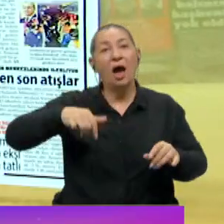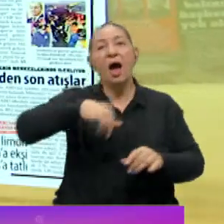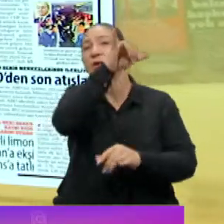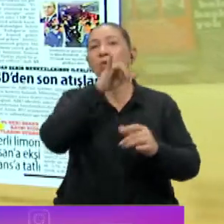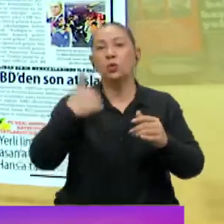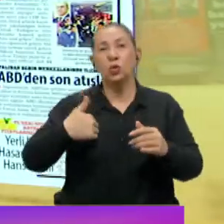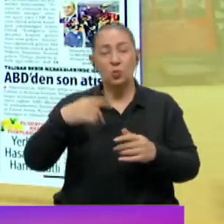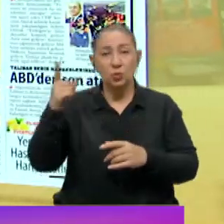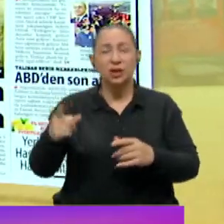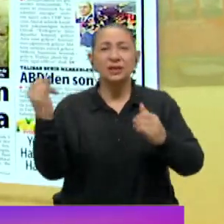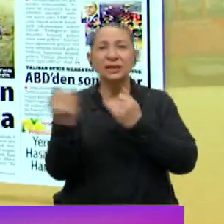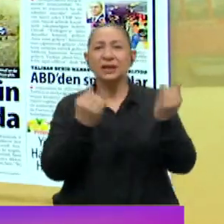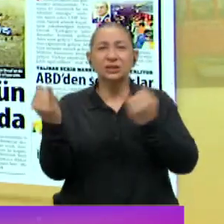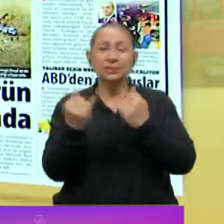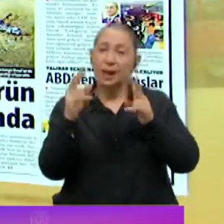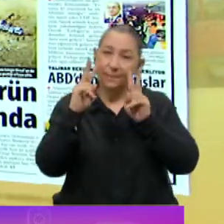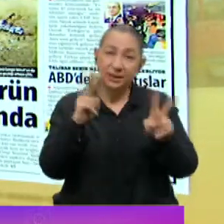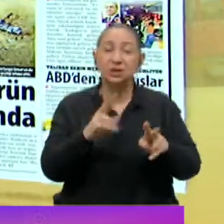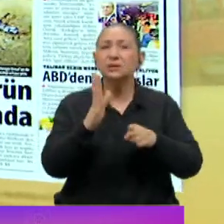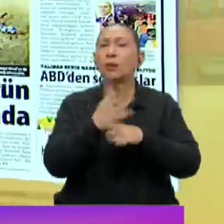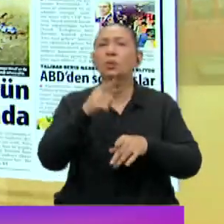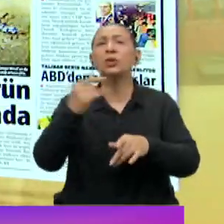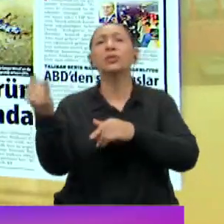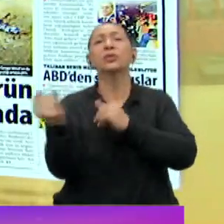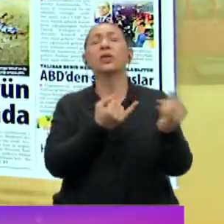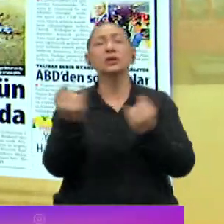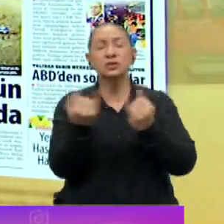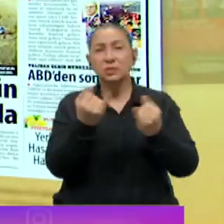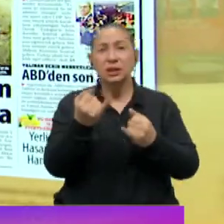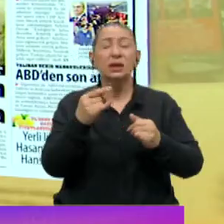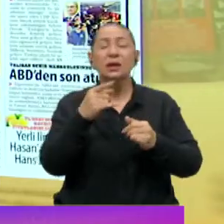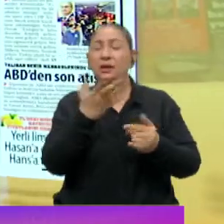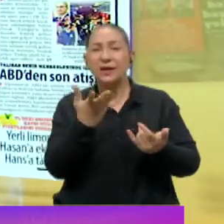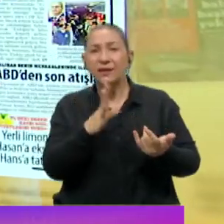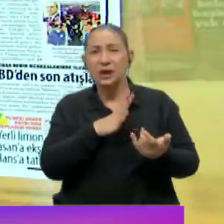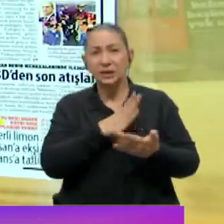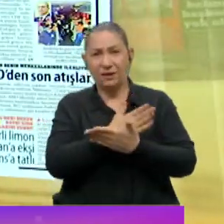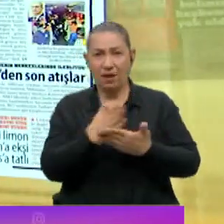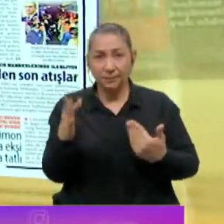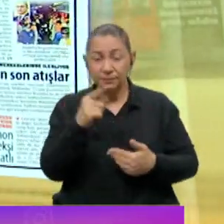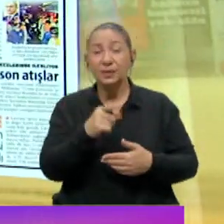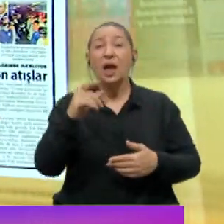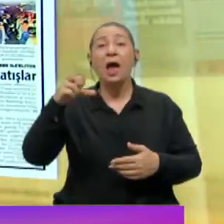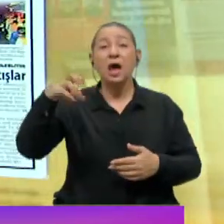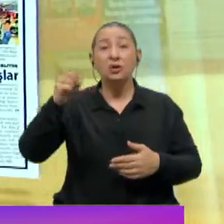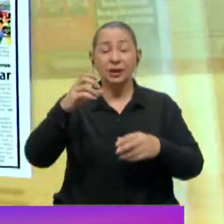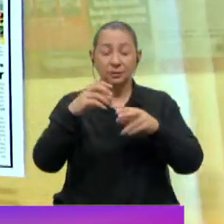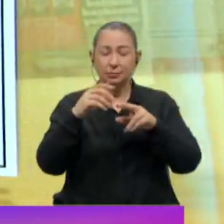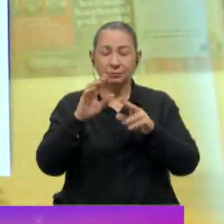ilgili tartışmanın yansımalarına bakacağız. Çünkü bu tartışmanın yansımaları sürüyor. Erdoğan